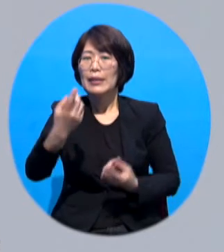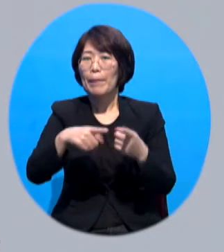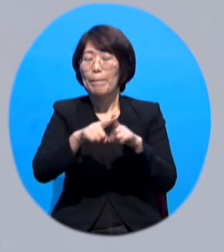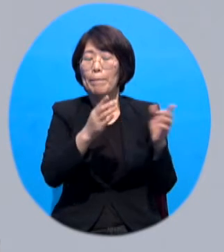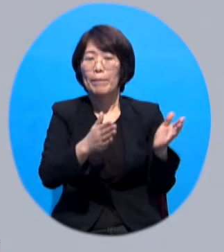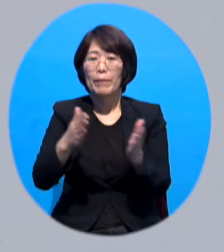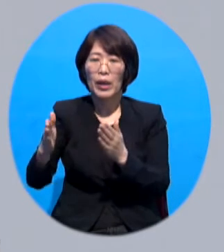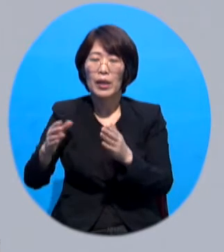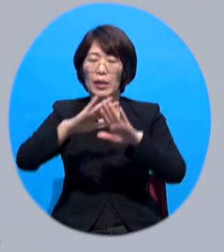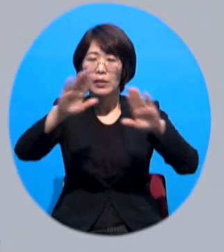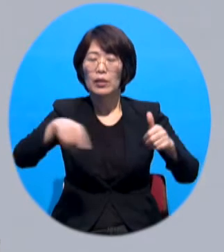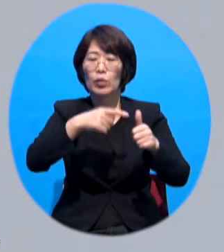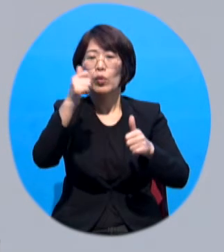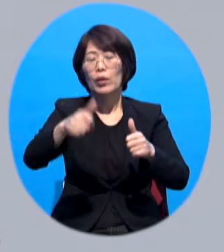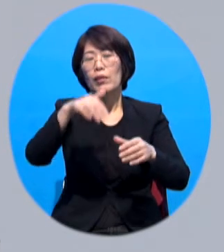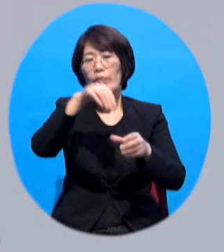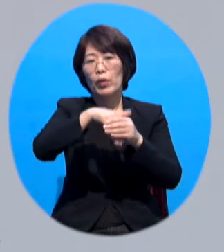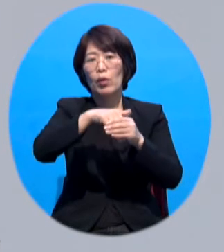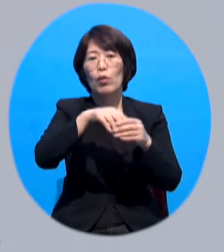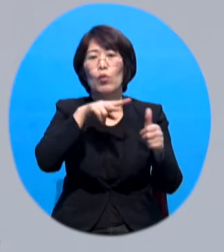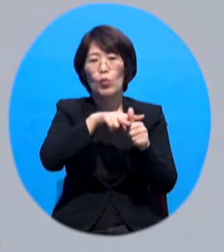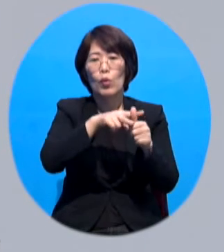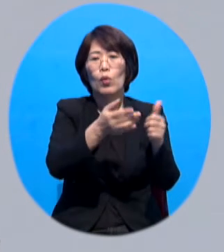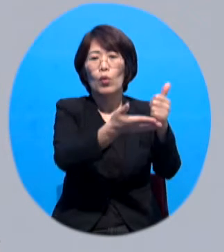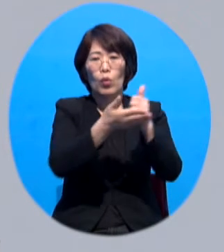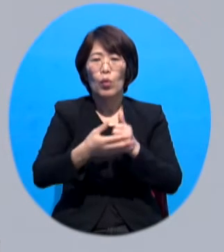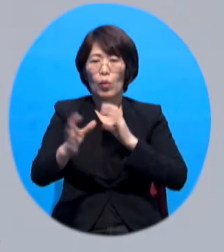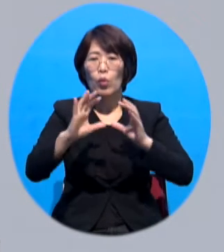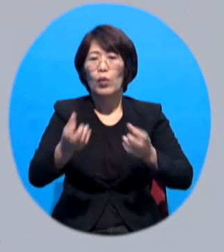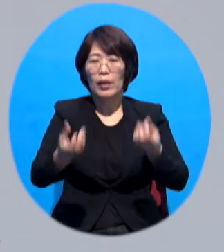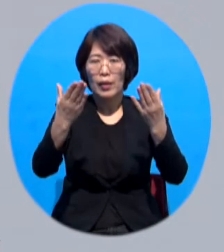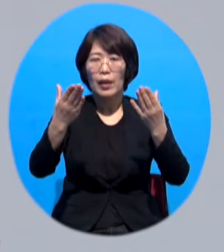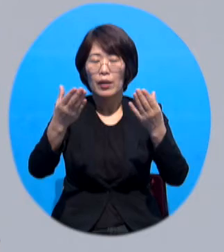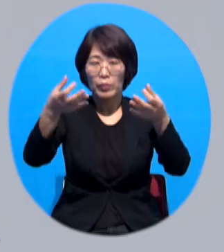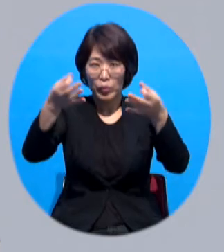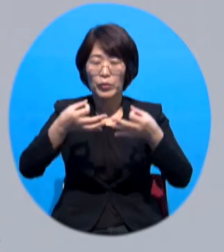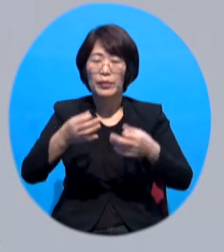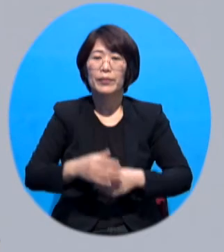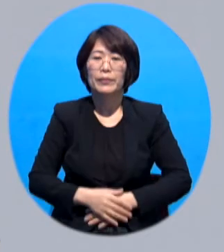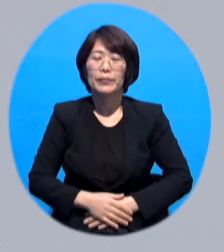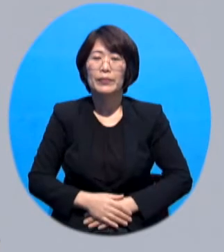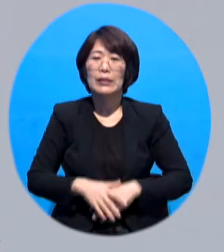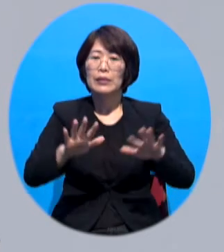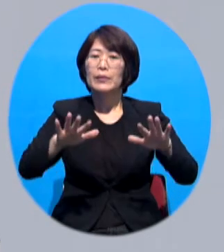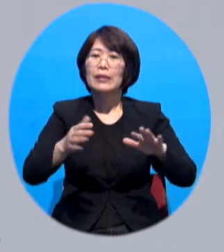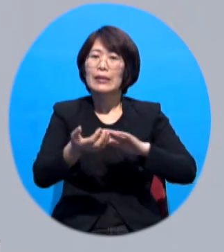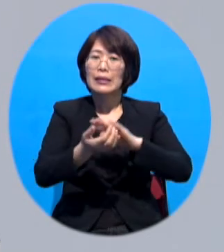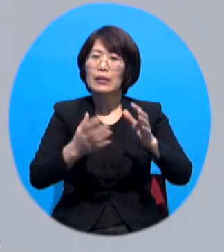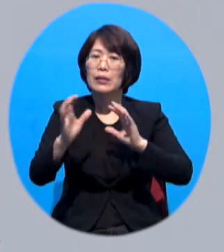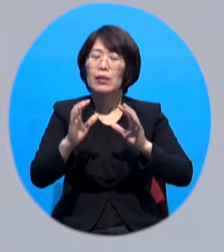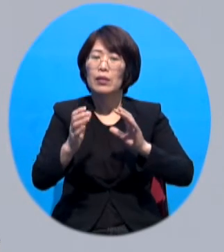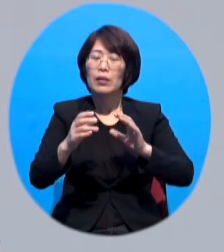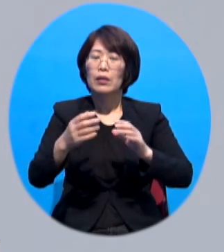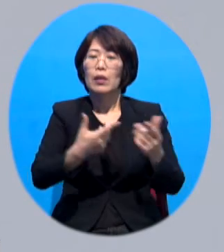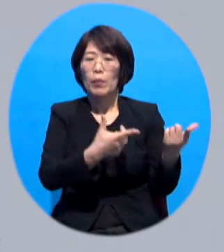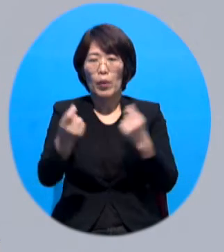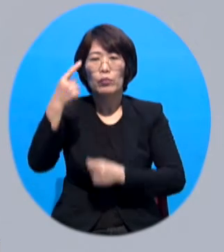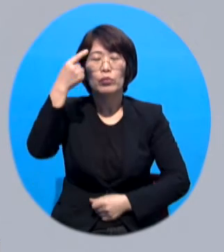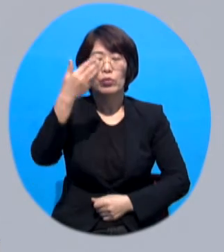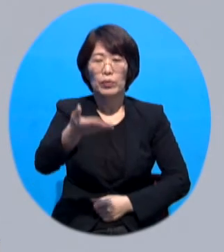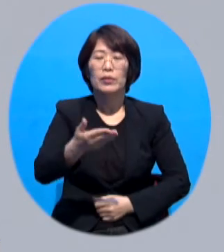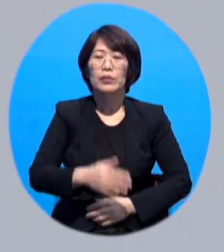마련한 전라남도 교육감 선거 후보자 초청 토론회 를 함께 하고 있습니다 이번에는 앞선 토론에 이어 콩 통증은